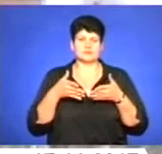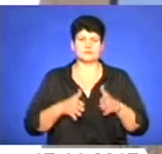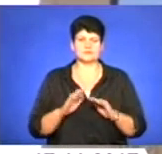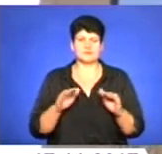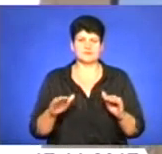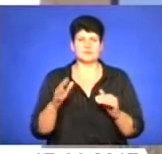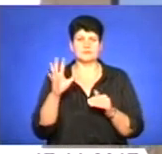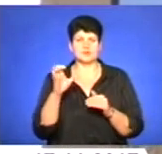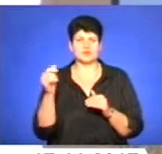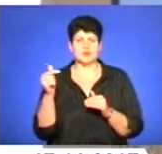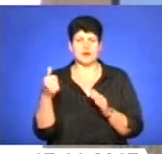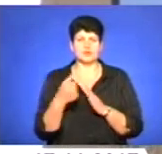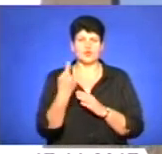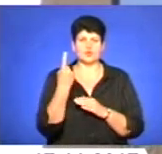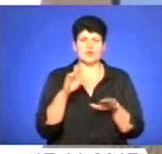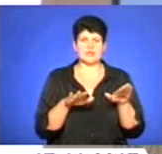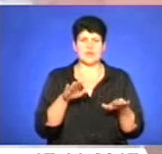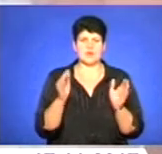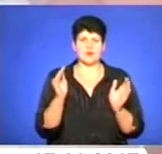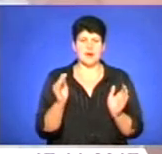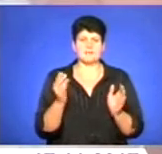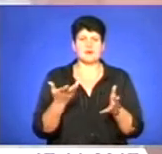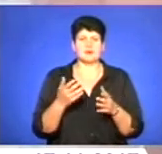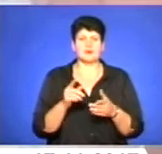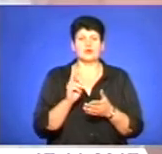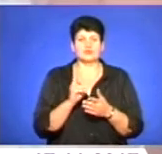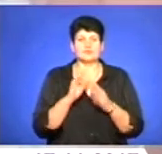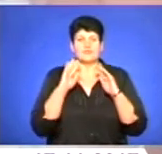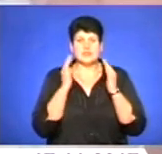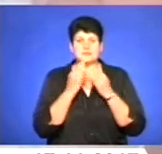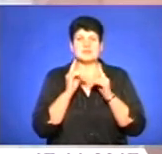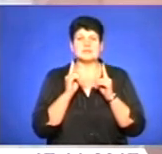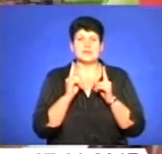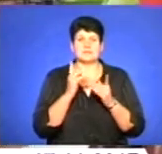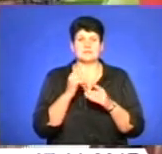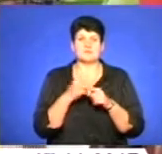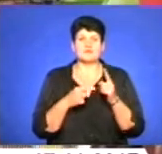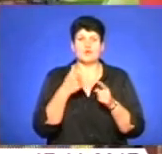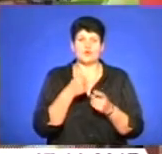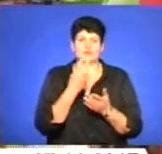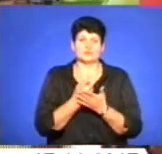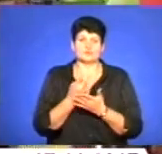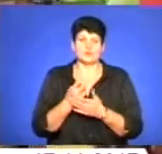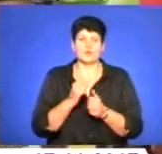важать від 500 грамів до кілограма. Деякі мусять перебувати в реанімації навіть півроку. Щороку